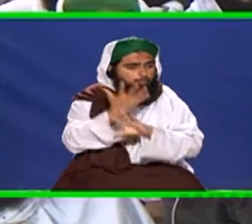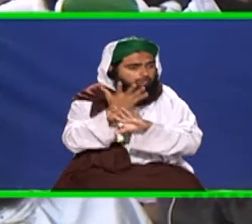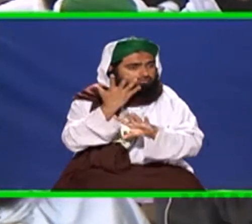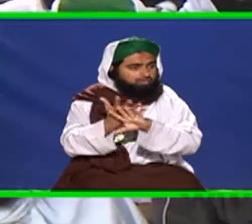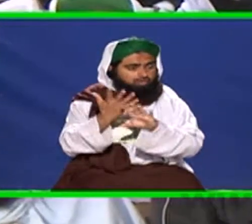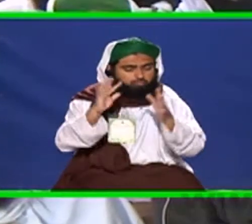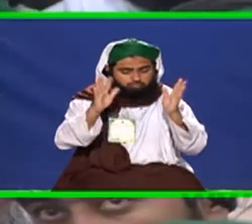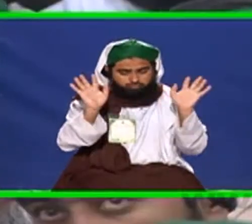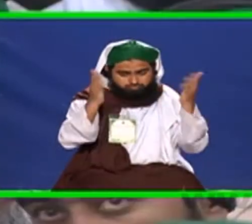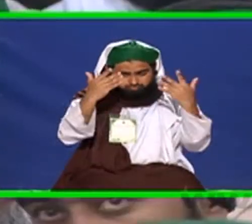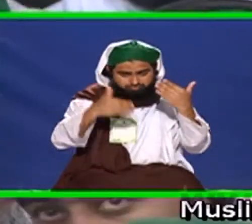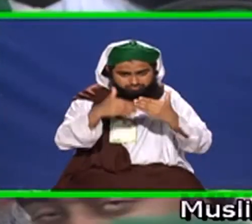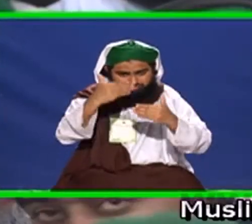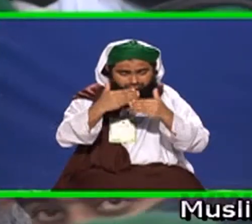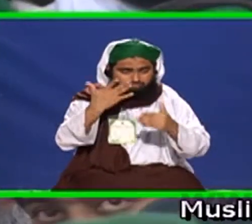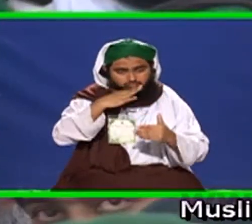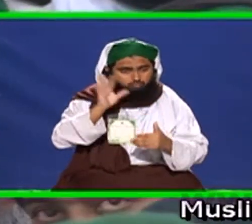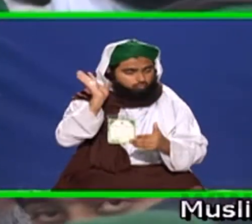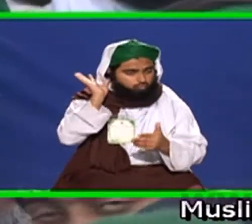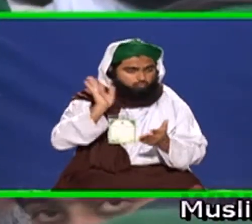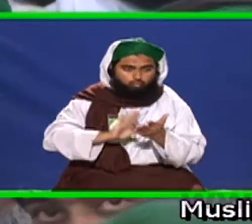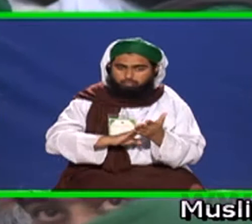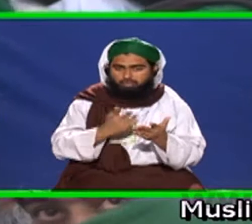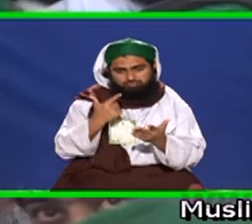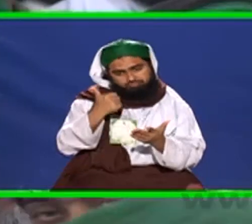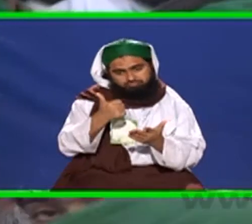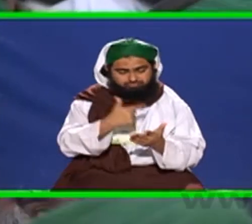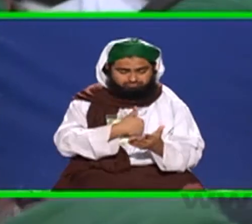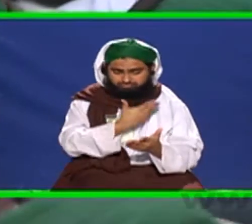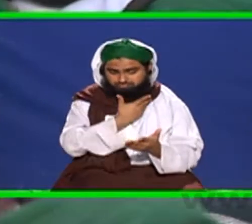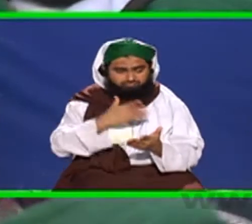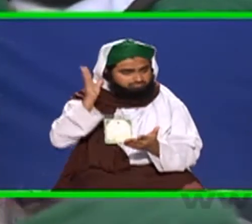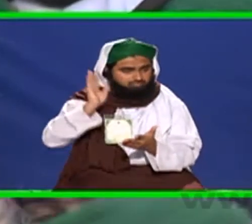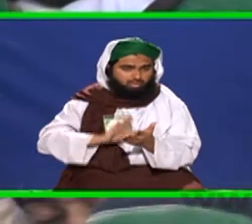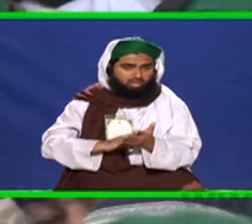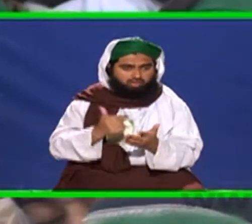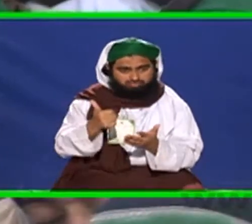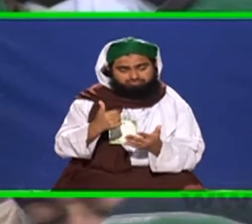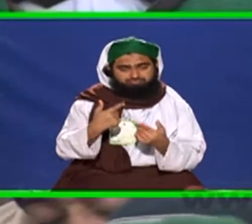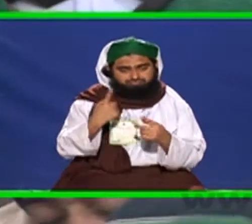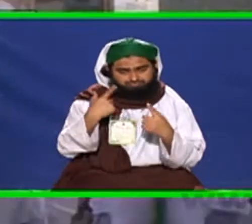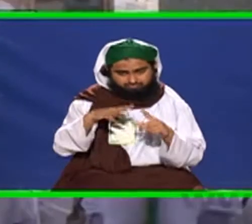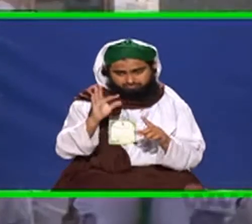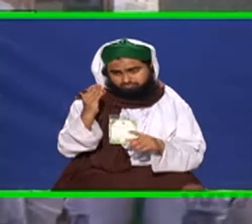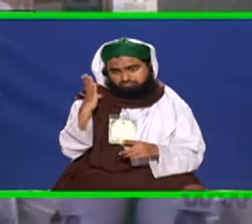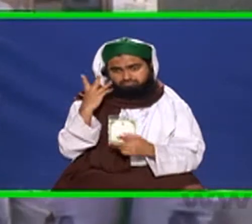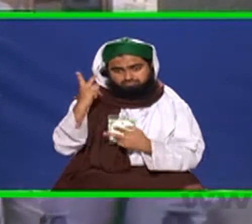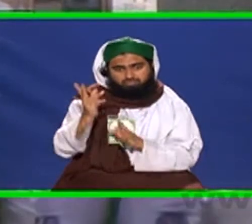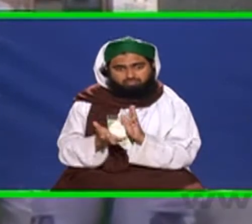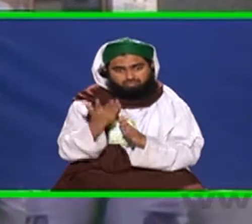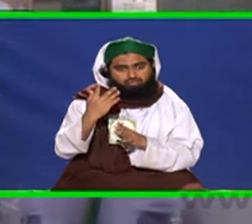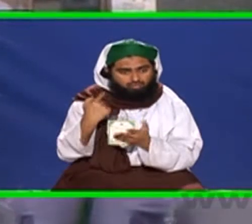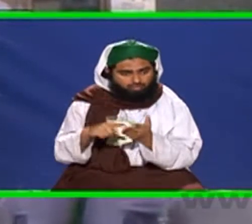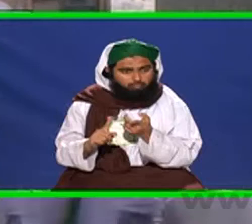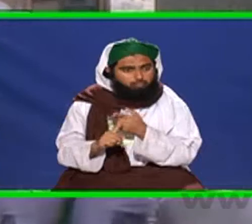होती, खजूर के तने उस तरह, तो मुसलमान अच्छा समझ कर करते, तो इसको बुरा कोई भी नहीं कह सकता। तो अब ये मस्जिद बनाओगे वो सवाब तो